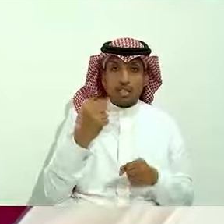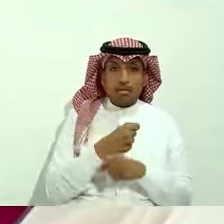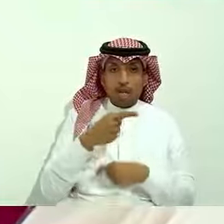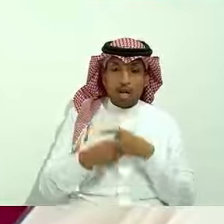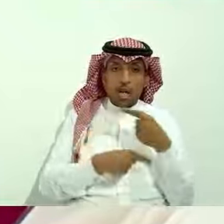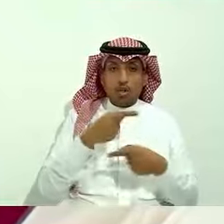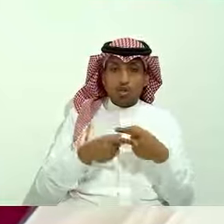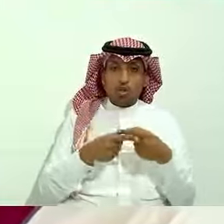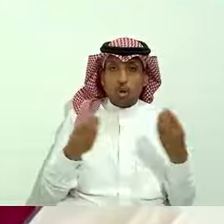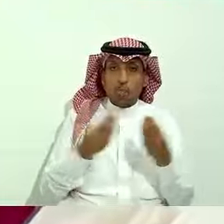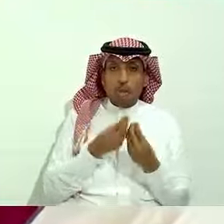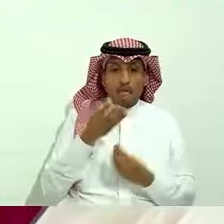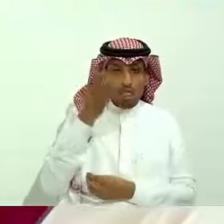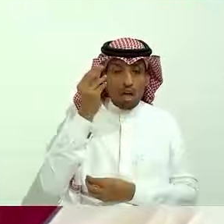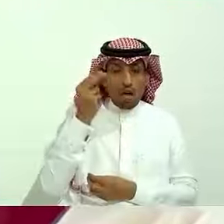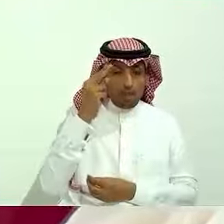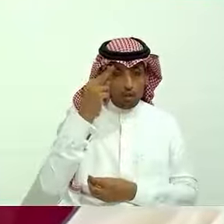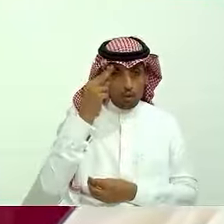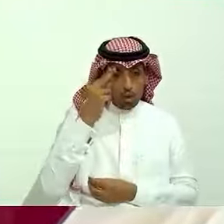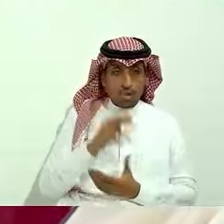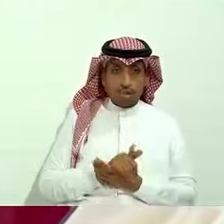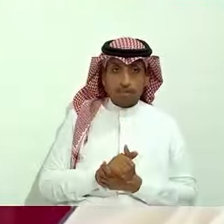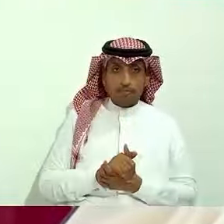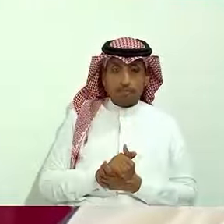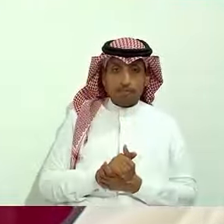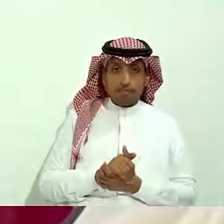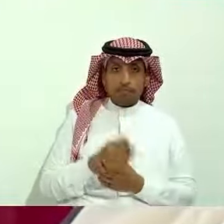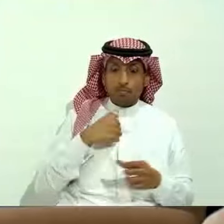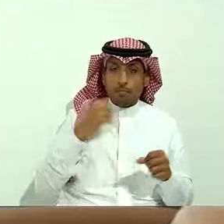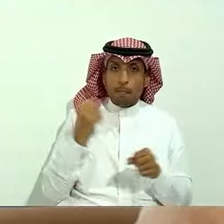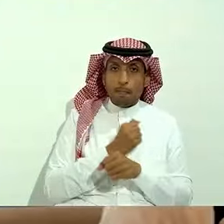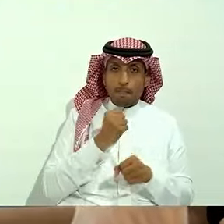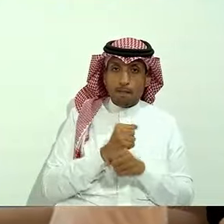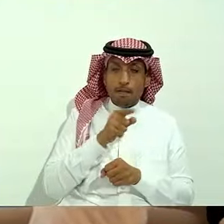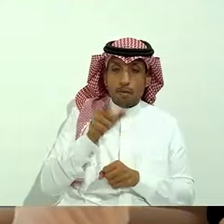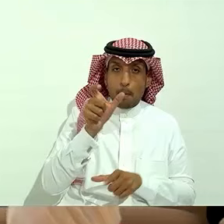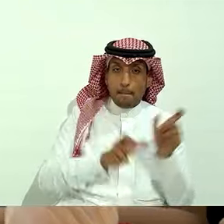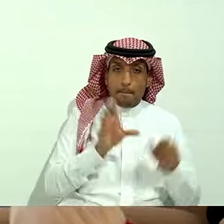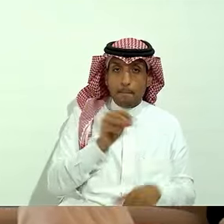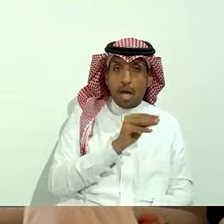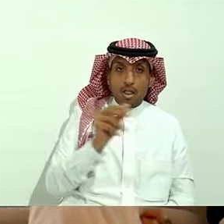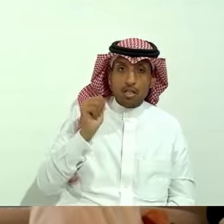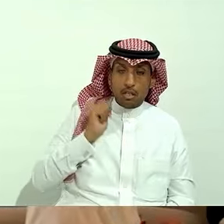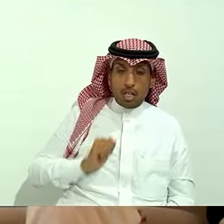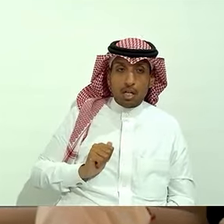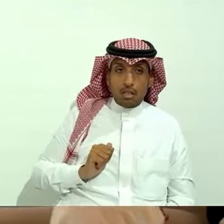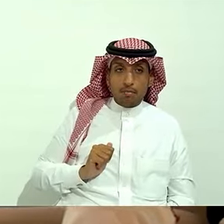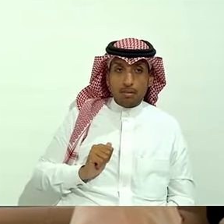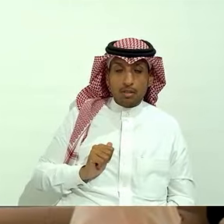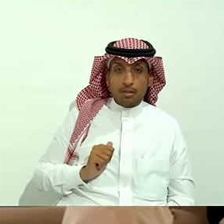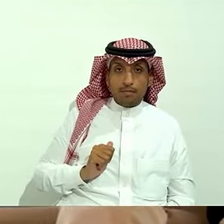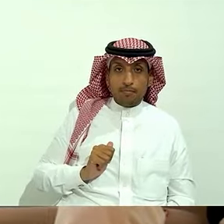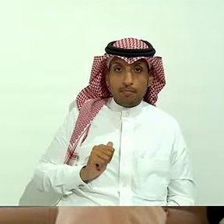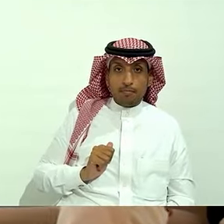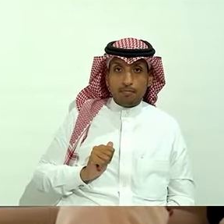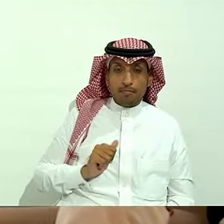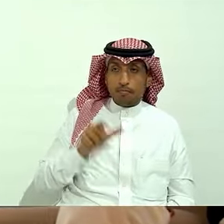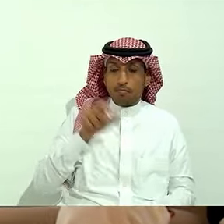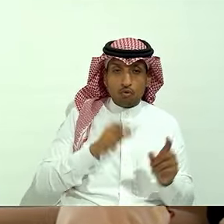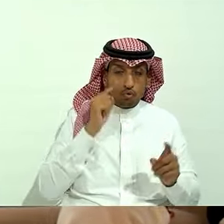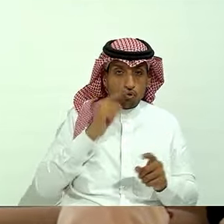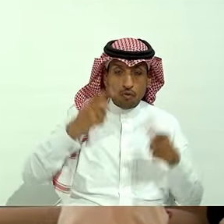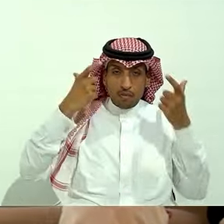من الثقافه السعوديه ومن ارثهم السعودي، وشفنا تصاميم وبعضهم كانوا طالباتك، شفنا تصاميم مبهره، شفنا حكيتي لي عن الفستان